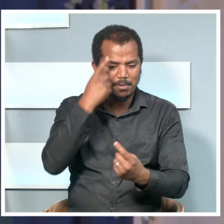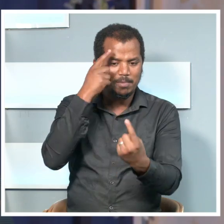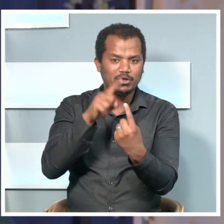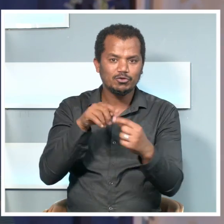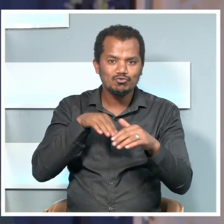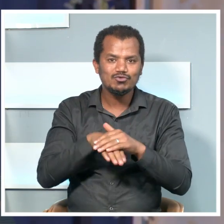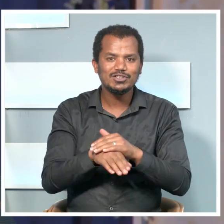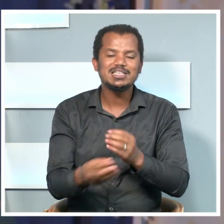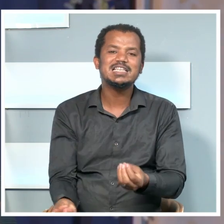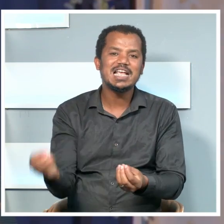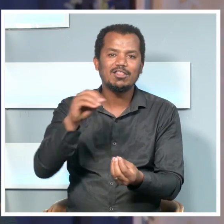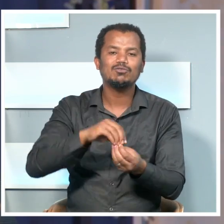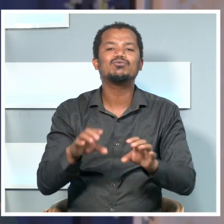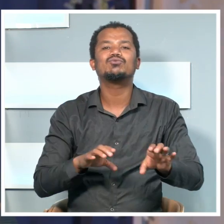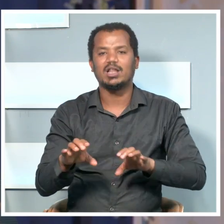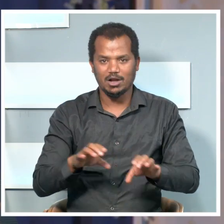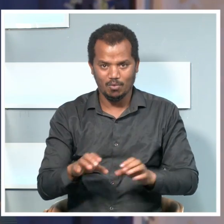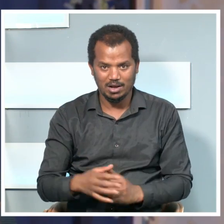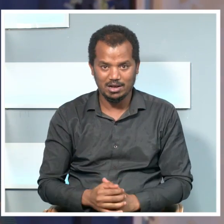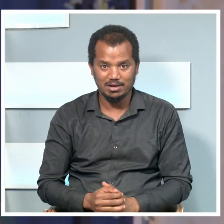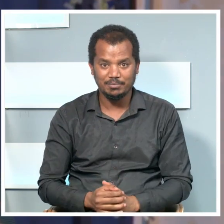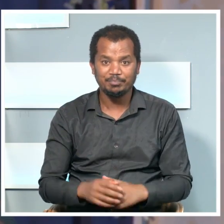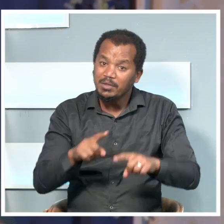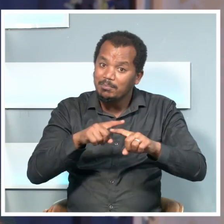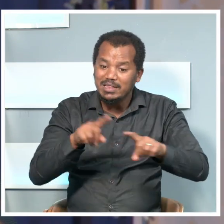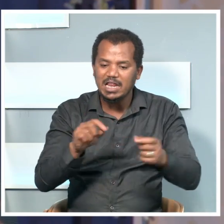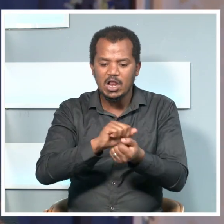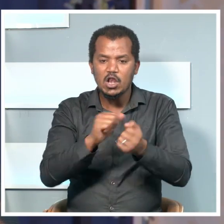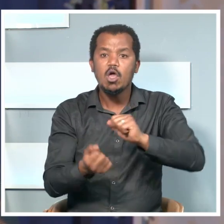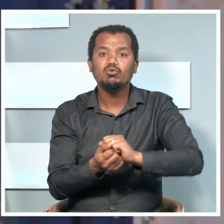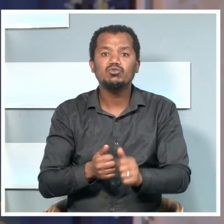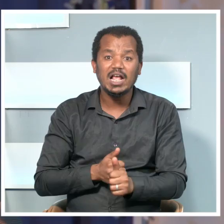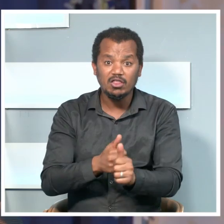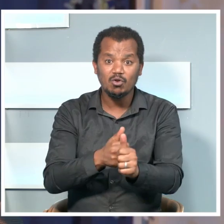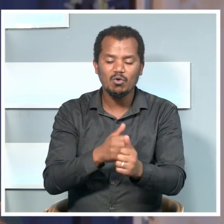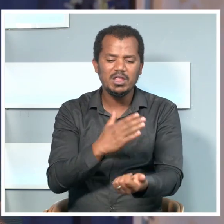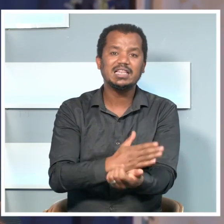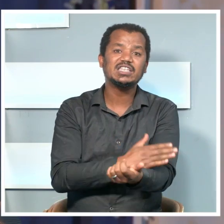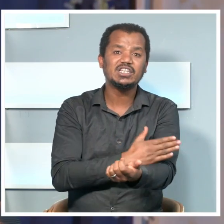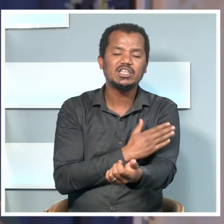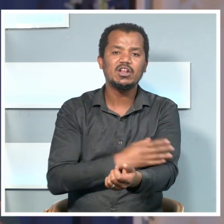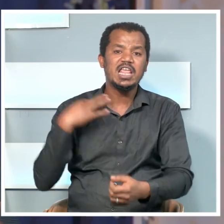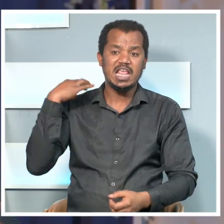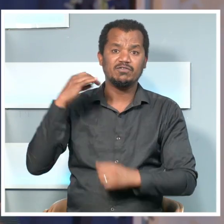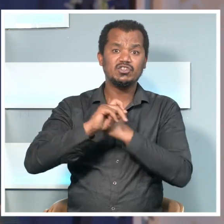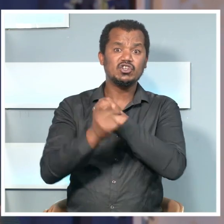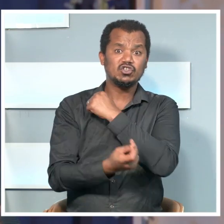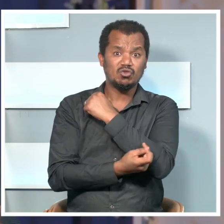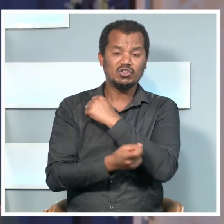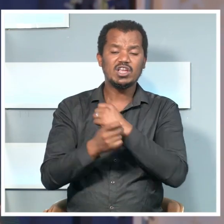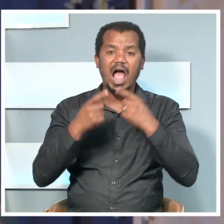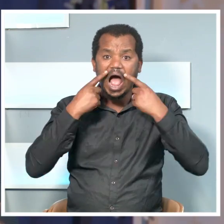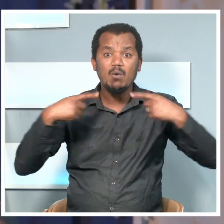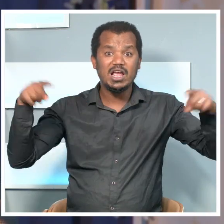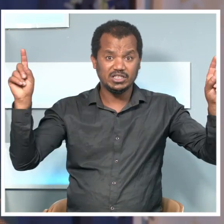ውስጥ እንዲካተቱ ተደርጓል። በተለይም ለውጡን ተከትሎ የተሻሻለው የሲቪል ማህበረሰብ ድርጅቶች